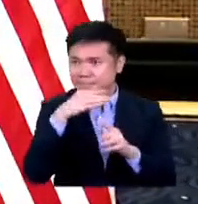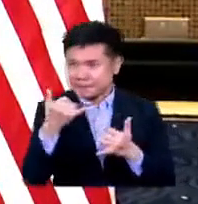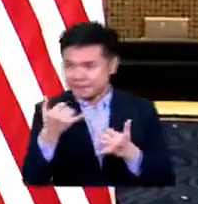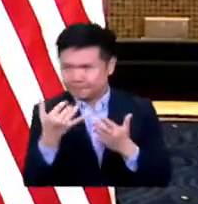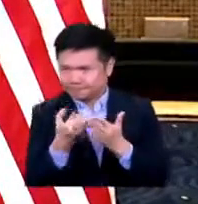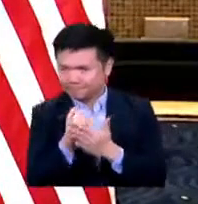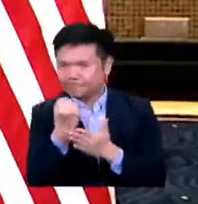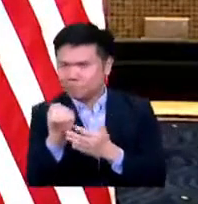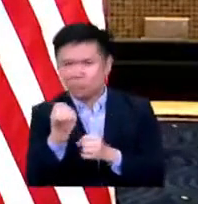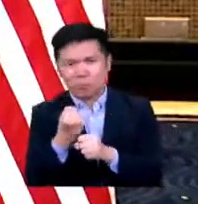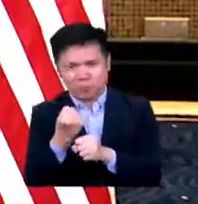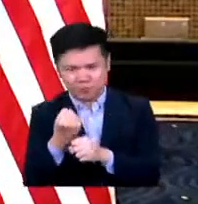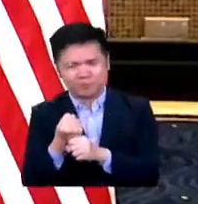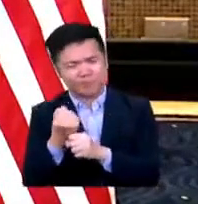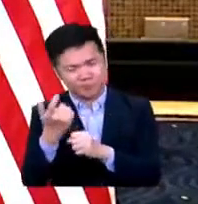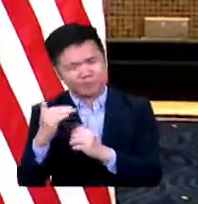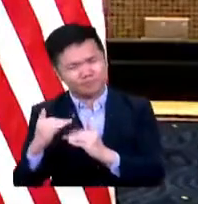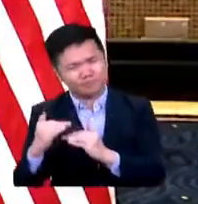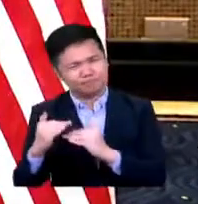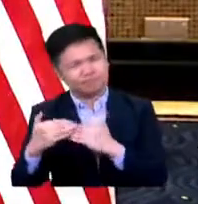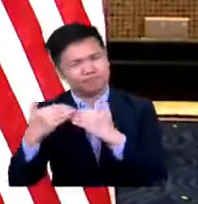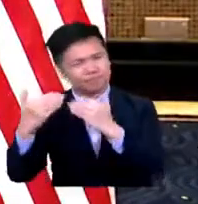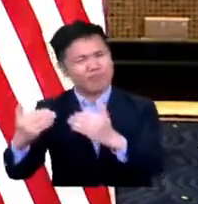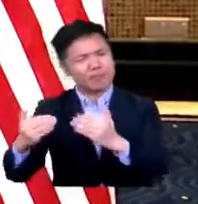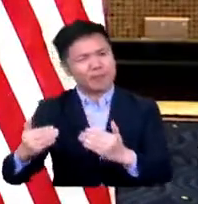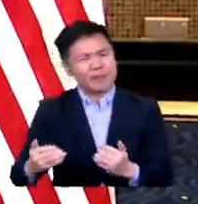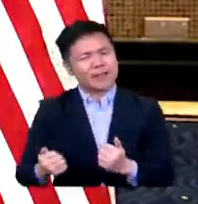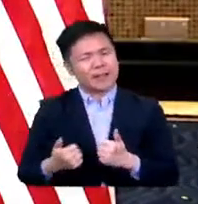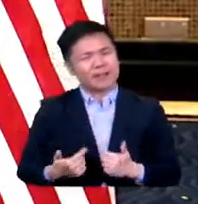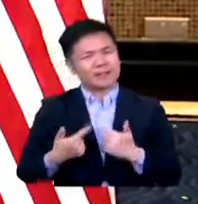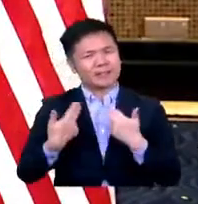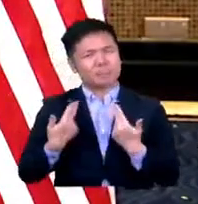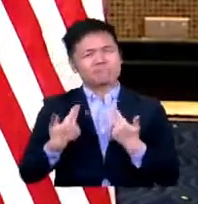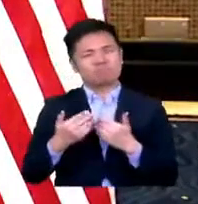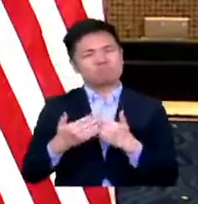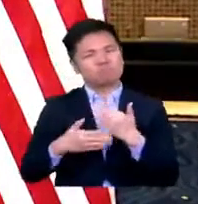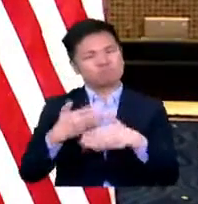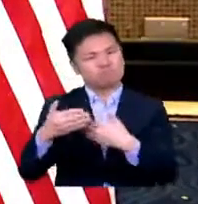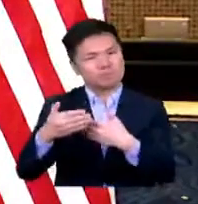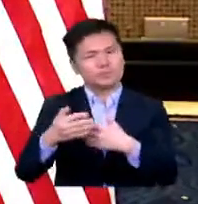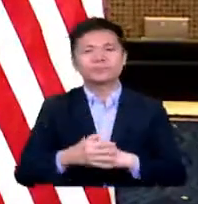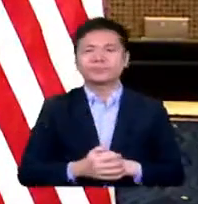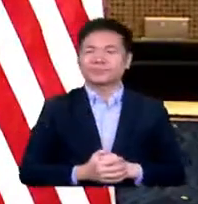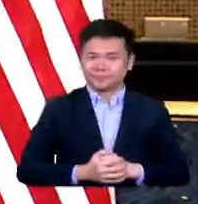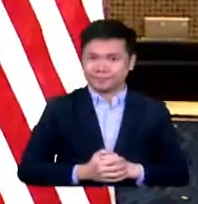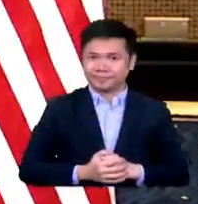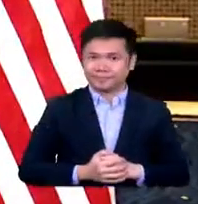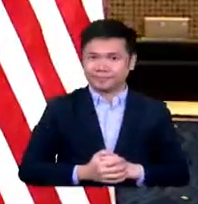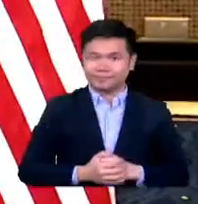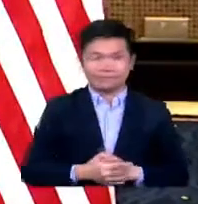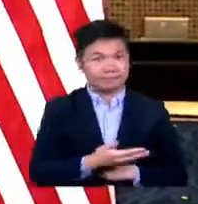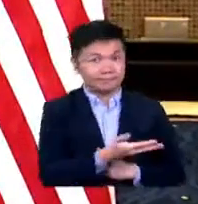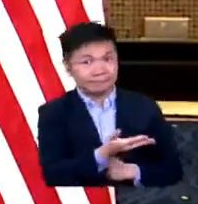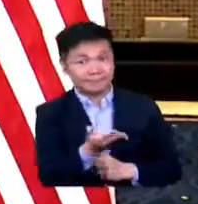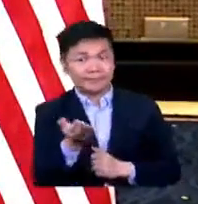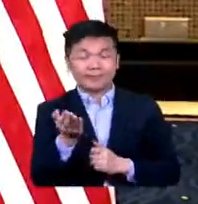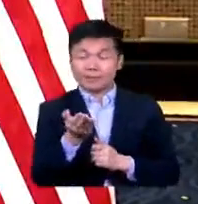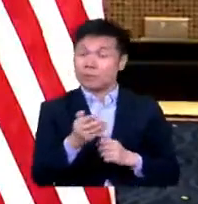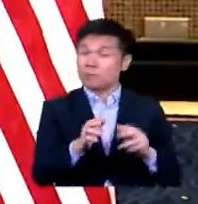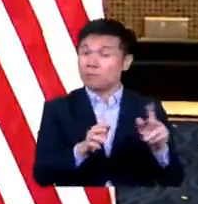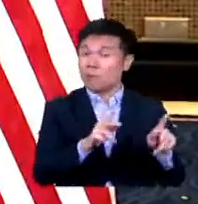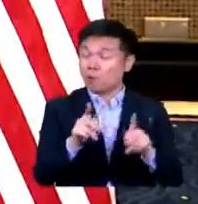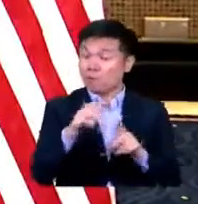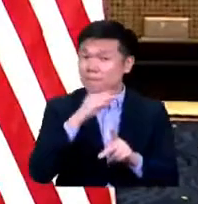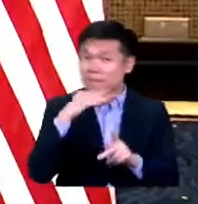hidup keluarga Indonesia yang saya kasih golongan beliau memainkan peranan yang